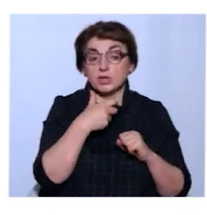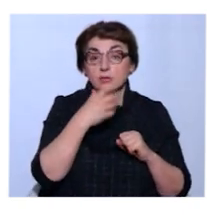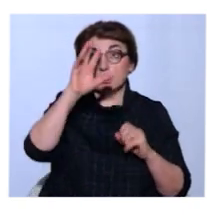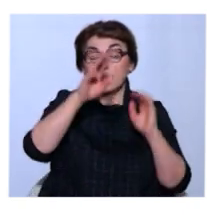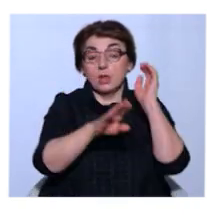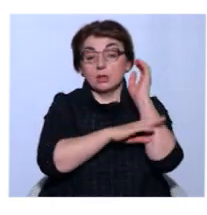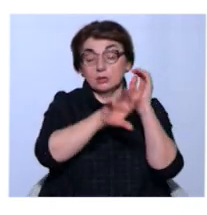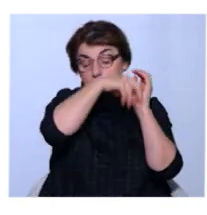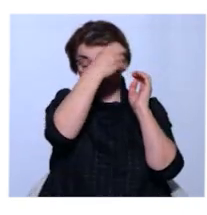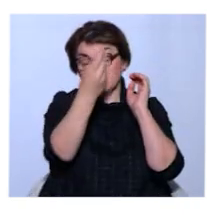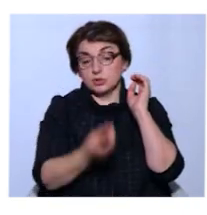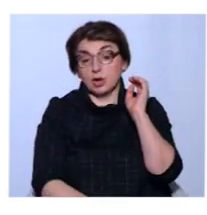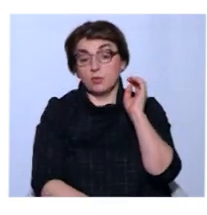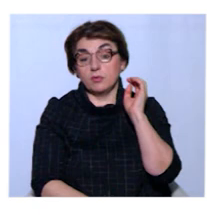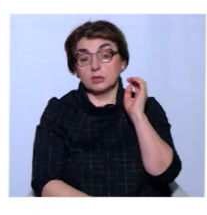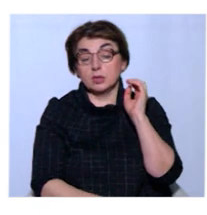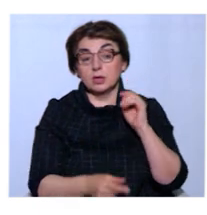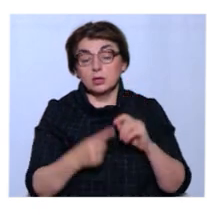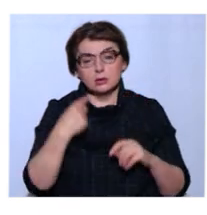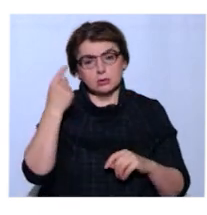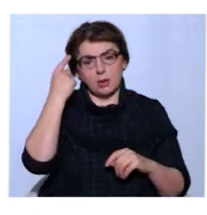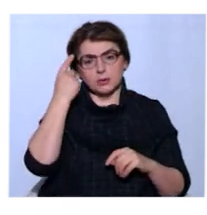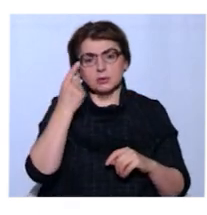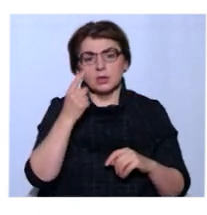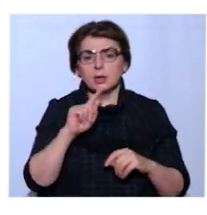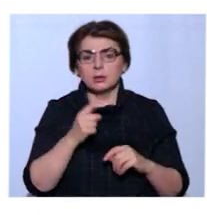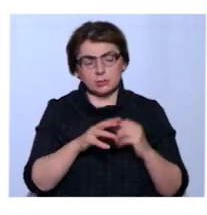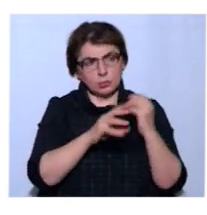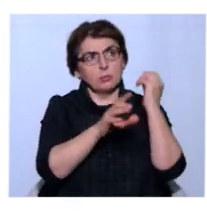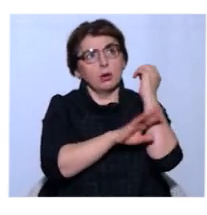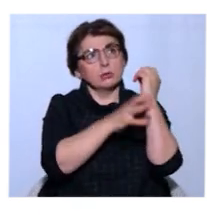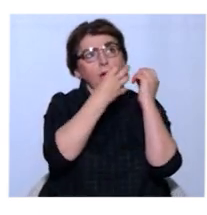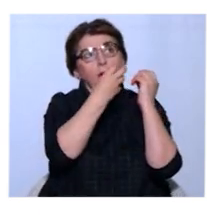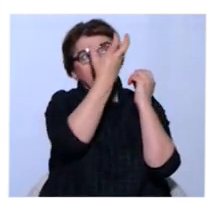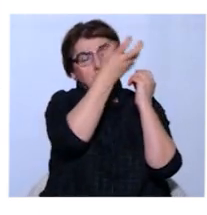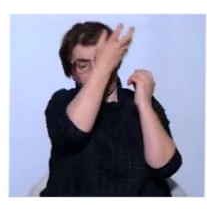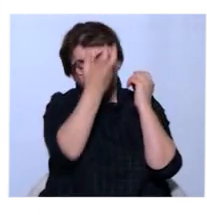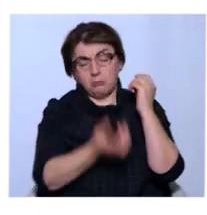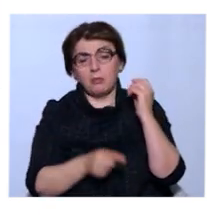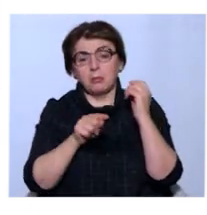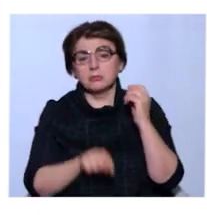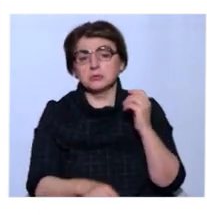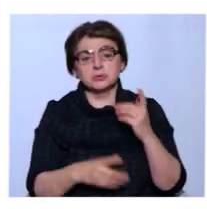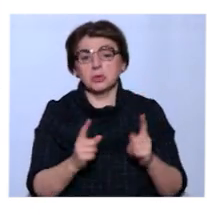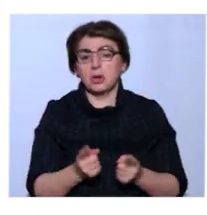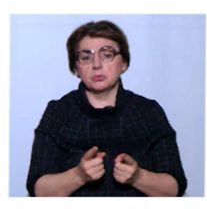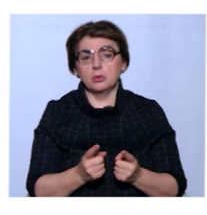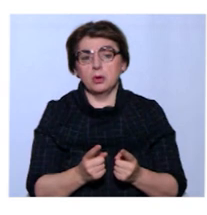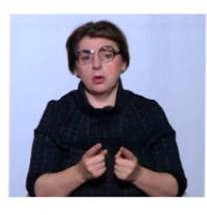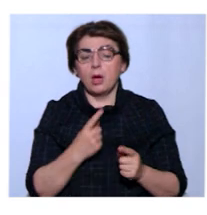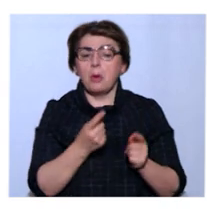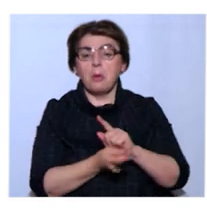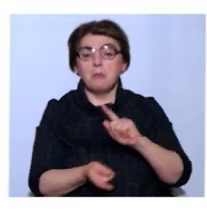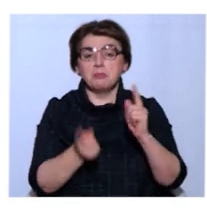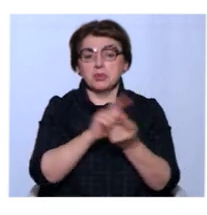ხიდან ძირს ჩამოვარდა. დაფიქრდა, რატომ ჩამოვარდა ვაშლი ხიდან ძირს და რატომ არ